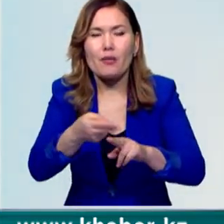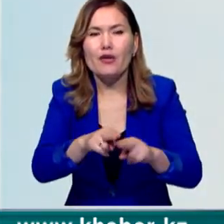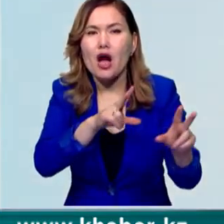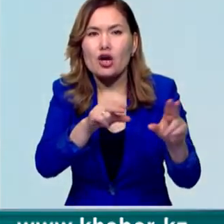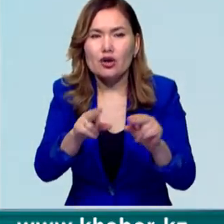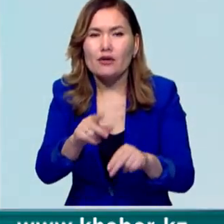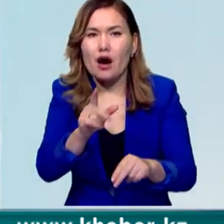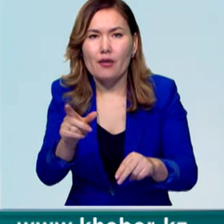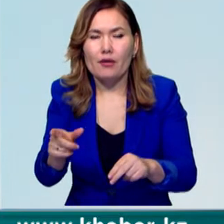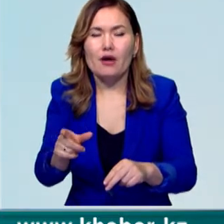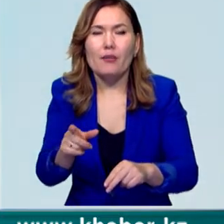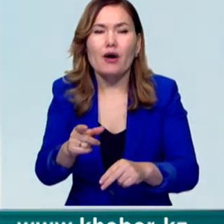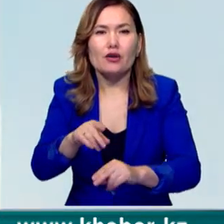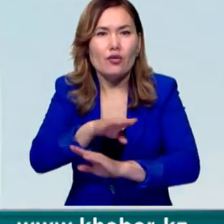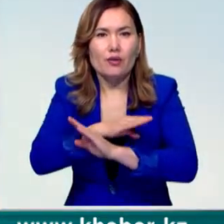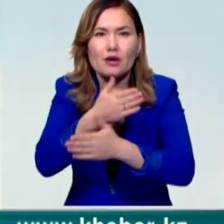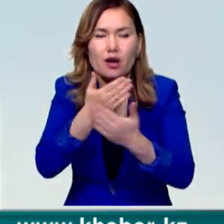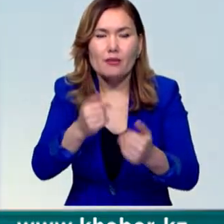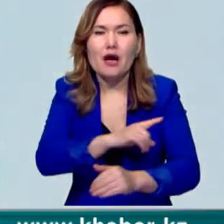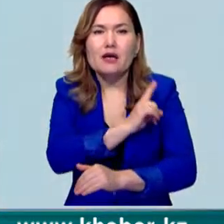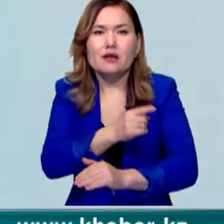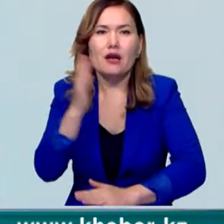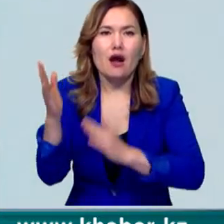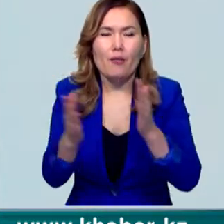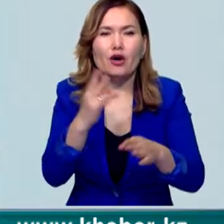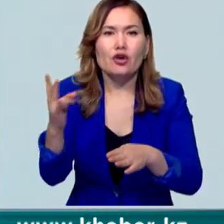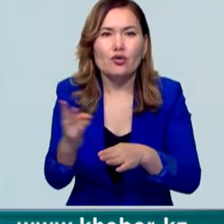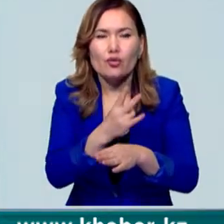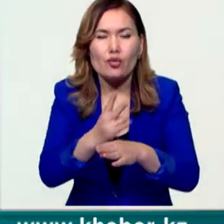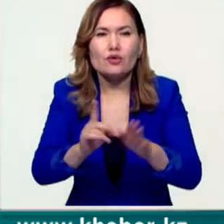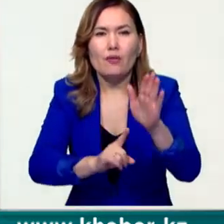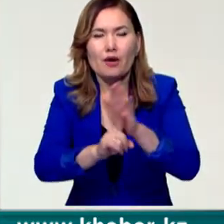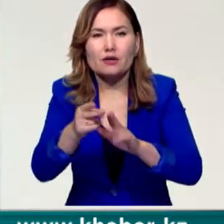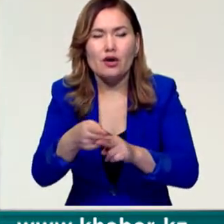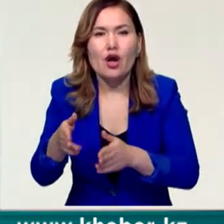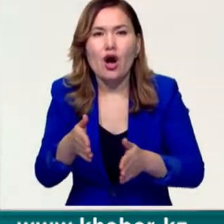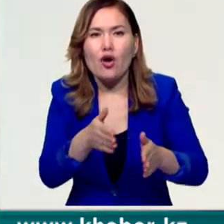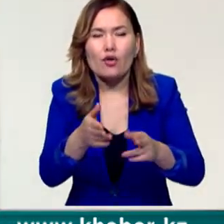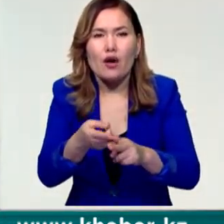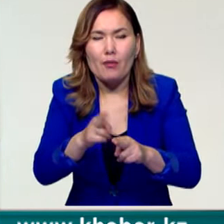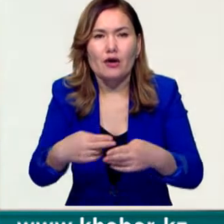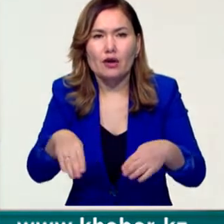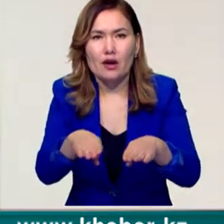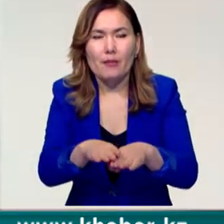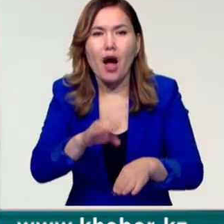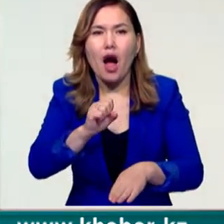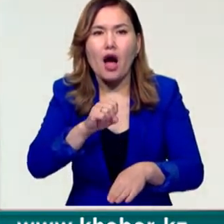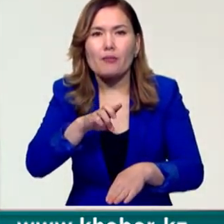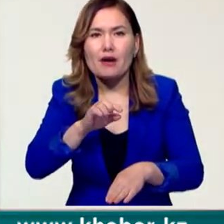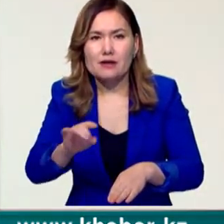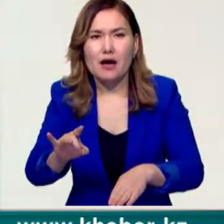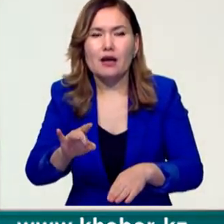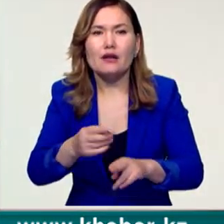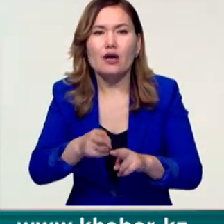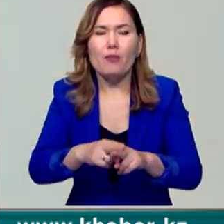адамдардың бәрі дін аман, ал түнде жолдарда ақтүтек бораннан түк көрінбей көлік қозғалысы қиындаған. Әсіресе Еремин тау,